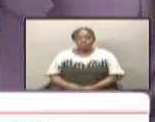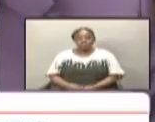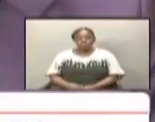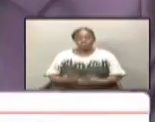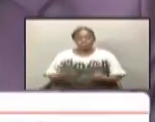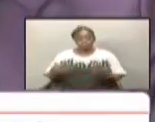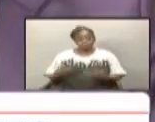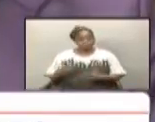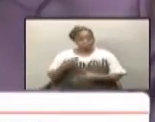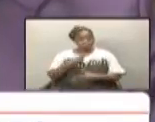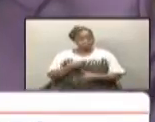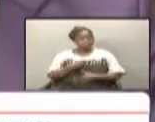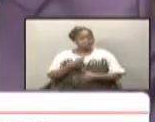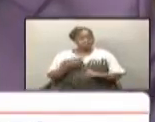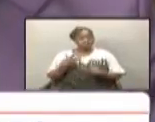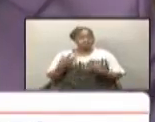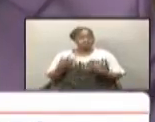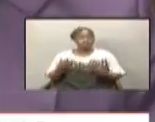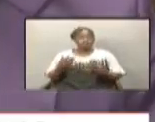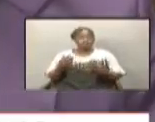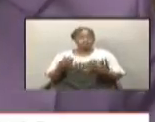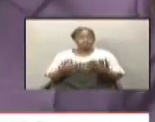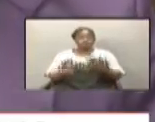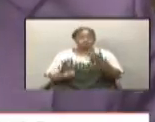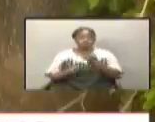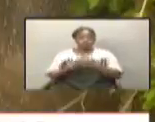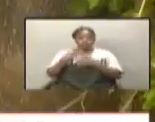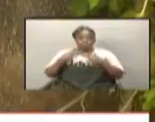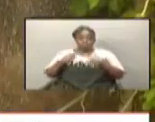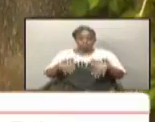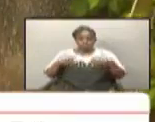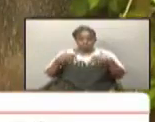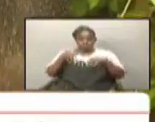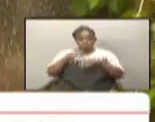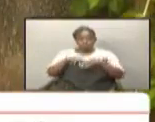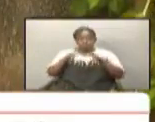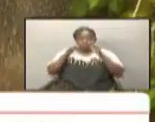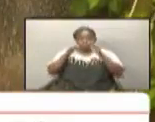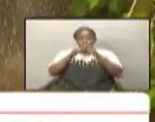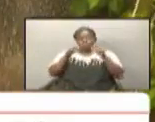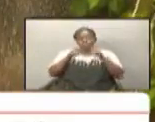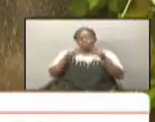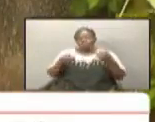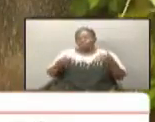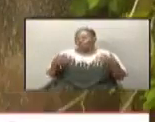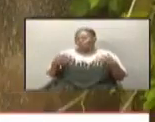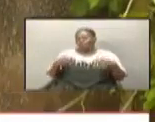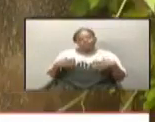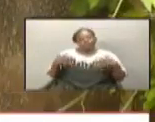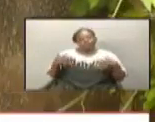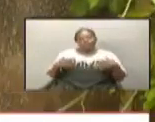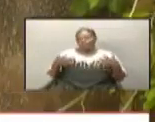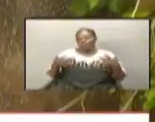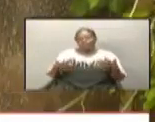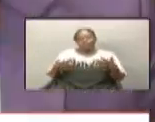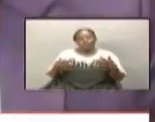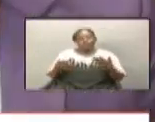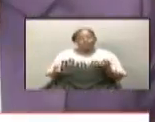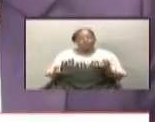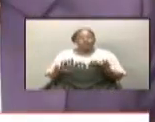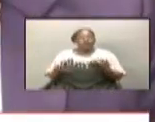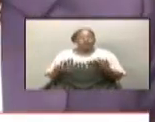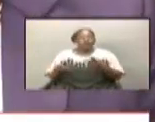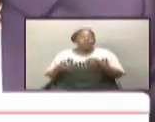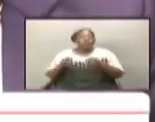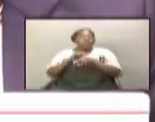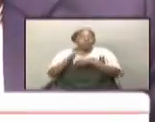Gramu foni eno nechimu kubyaleta ngeisanu mumaka. Gramu foni chalinga chakogera kuino.